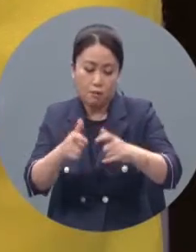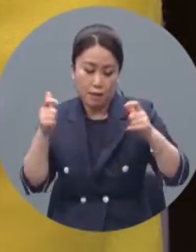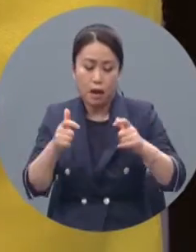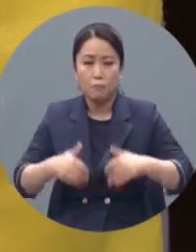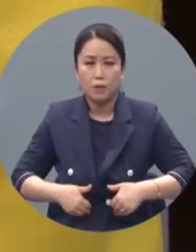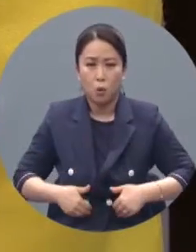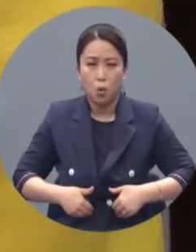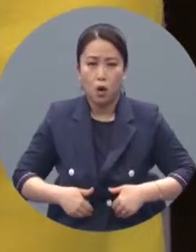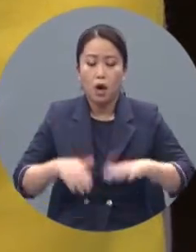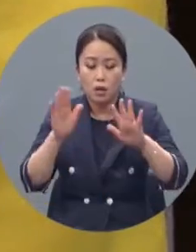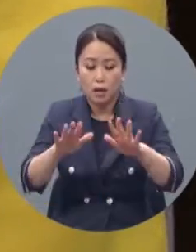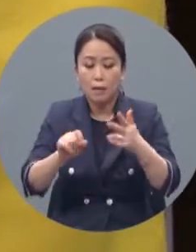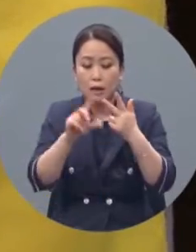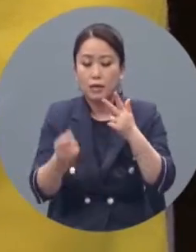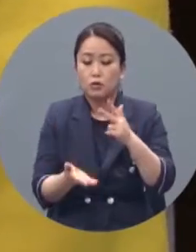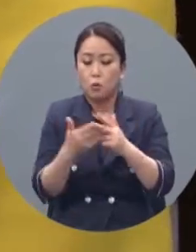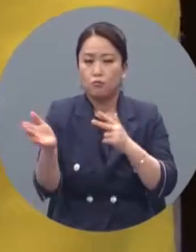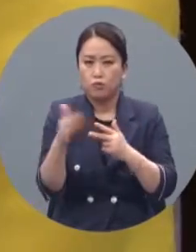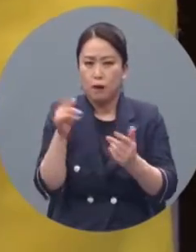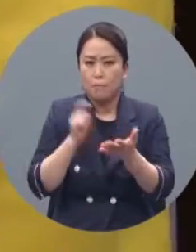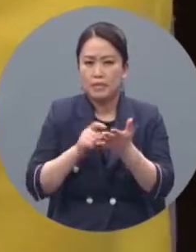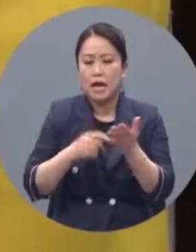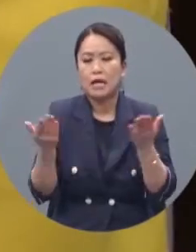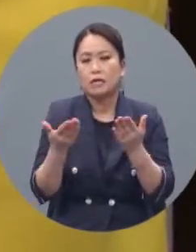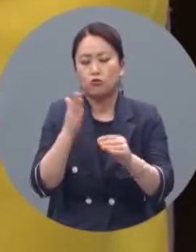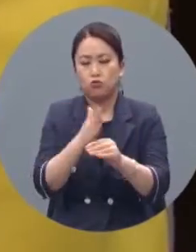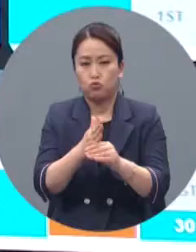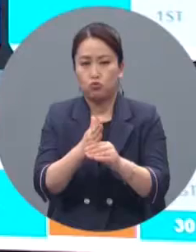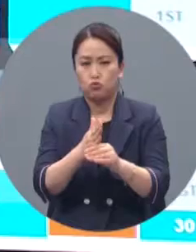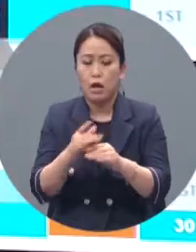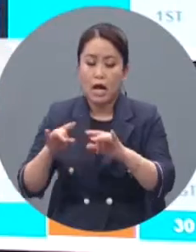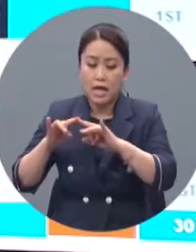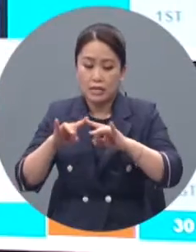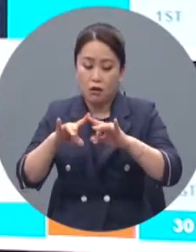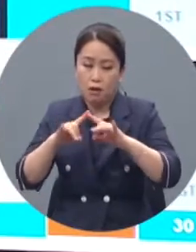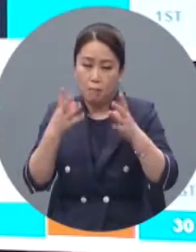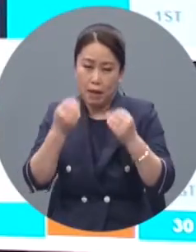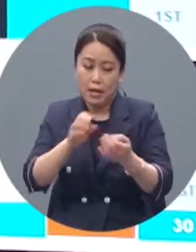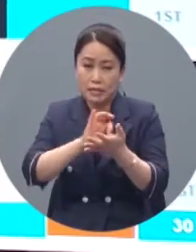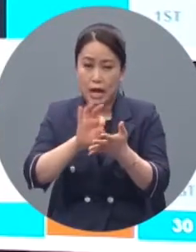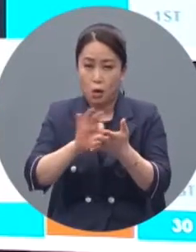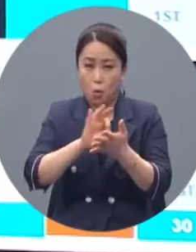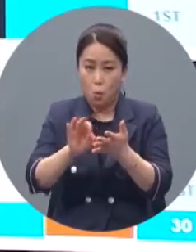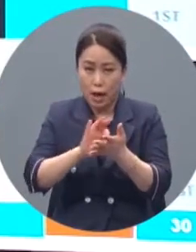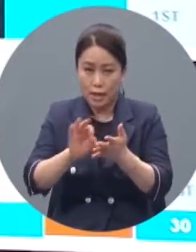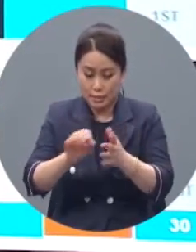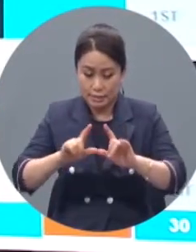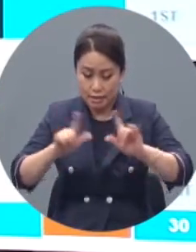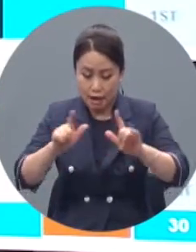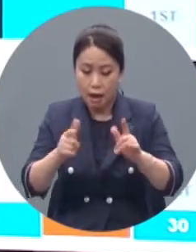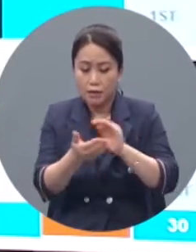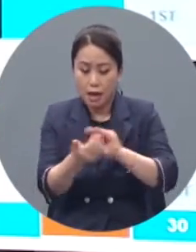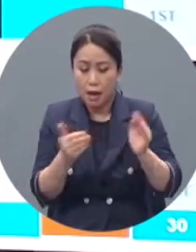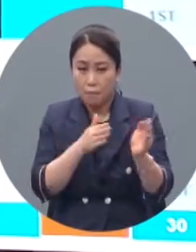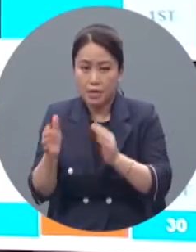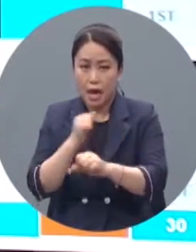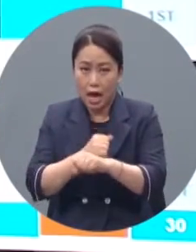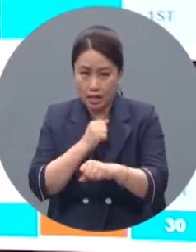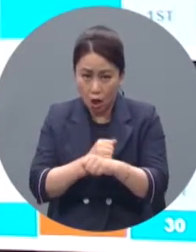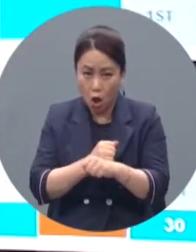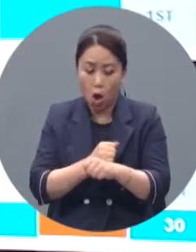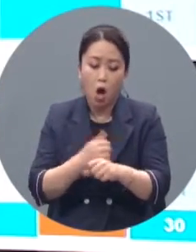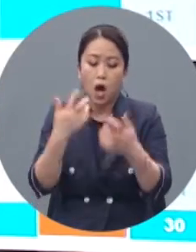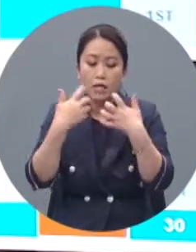태세를 유지하고 있습니다. 전력 피크에 대비하여 사전 발전 설비 현장 점검과 경영진